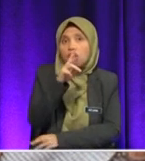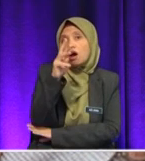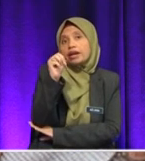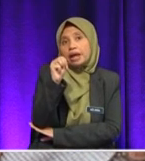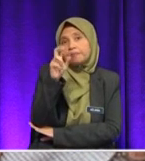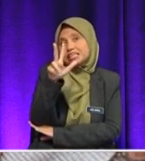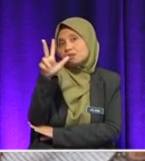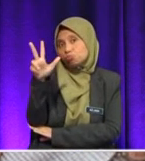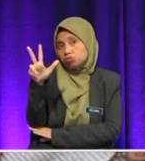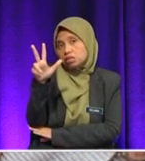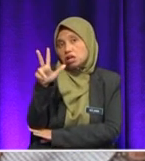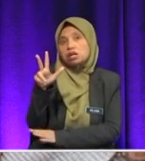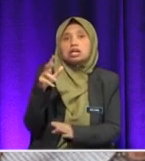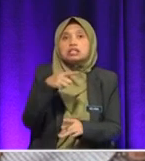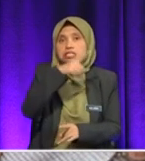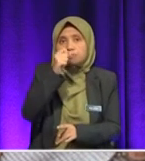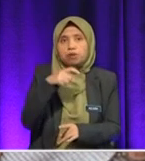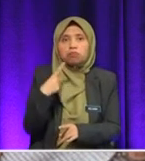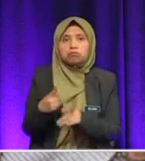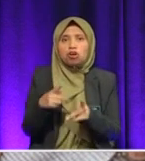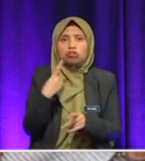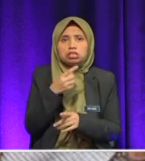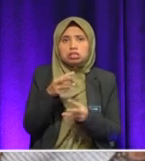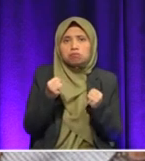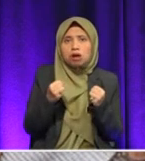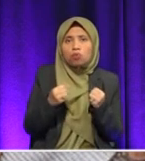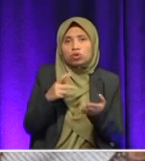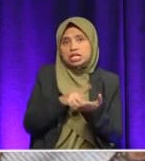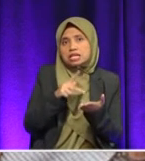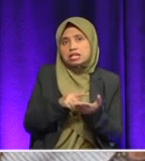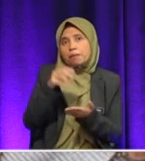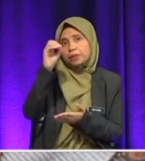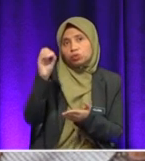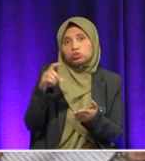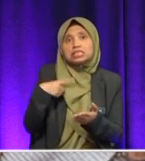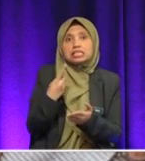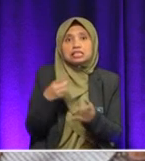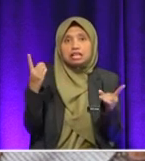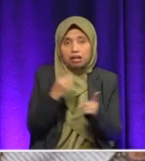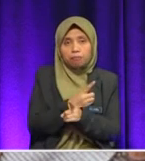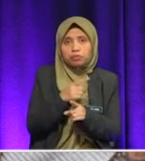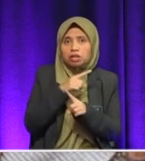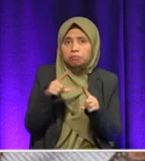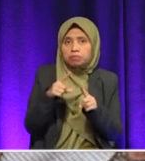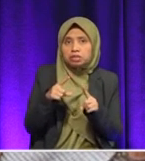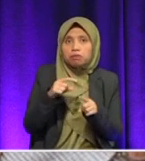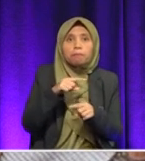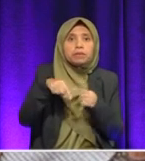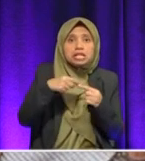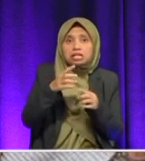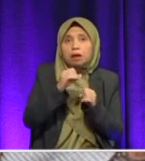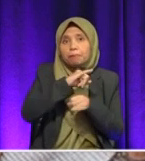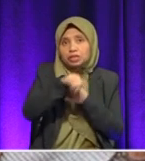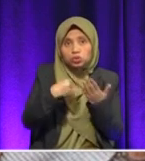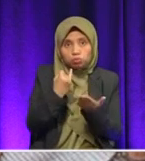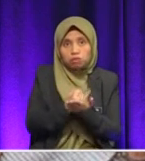rm33 sebab kau tidak hidup ratusan ataupun supersensitivity Ken Arok tapi beri dapat jumlah tuh dapat